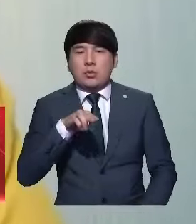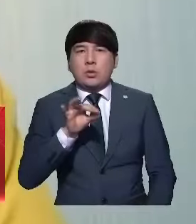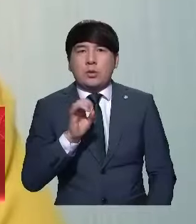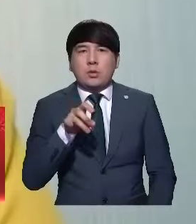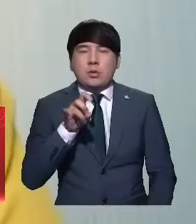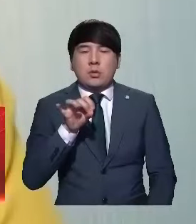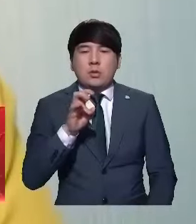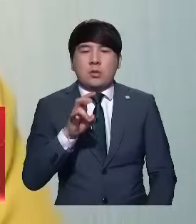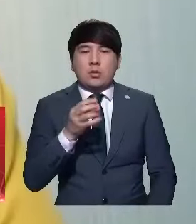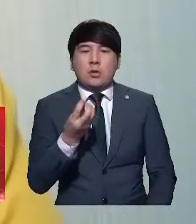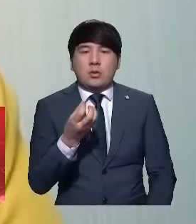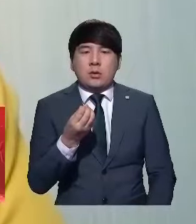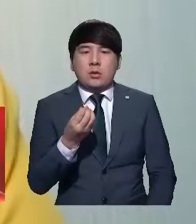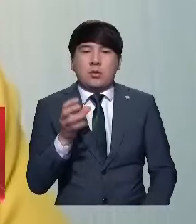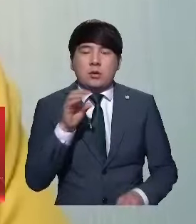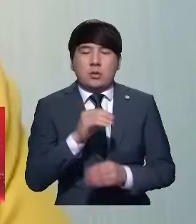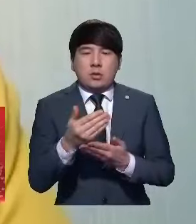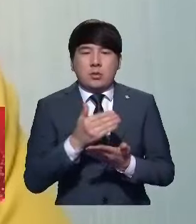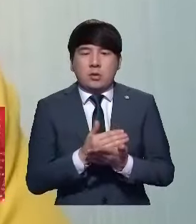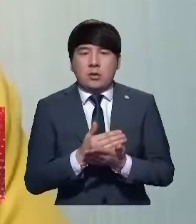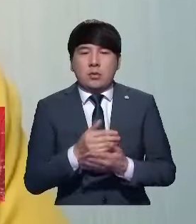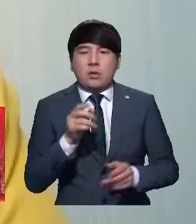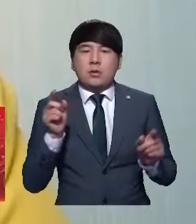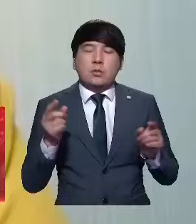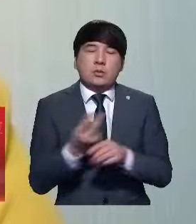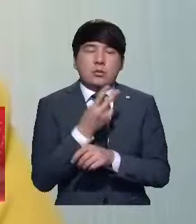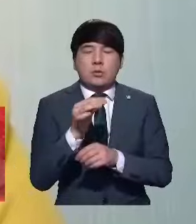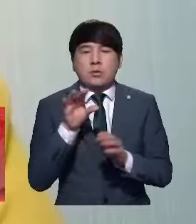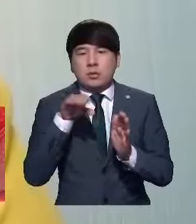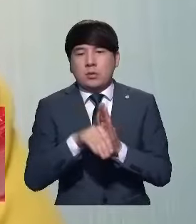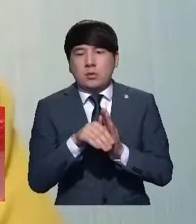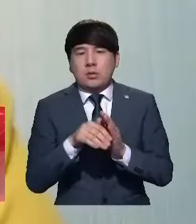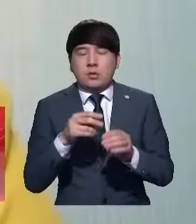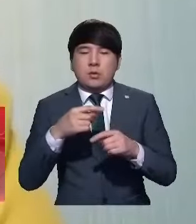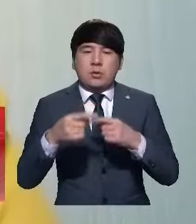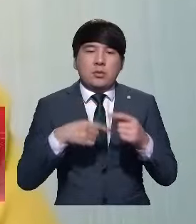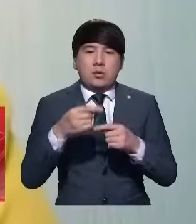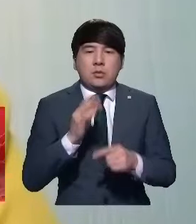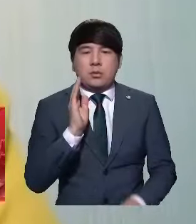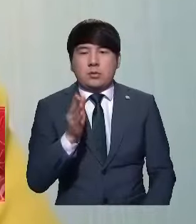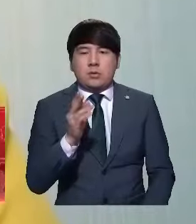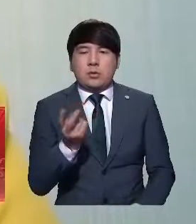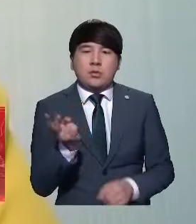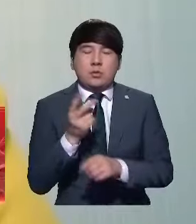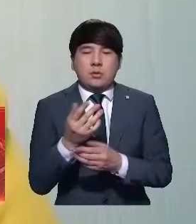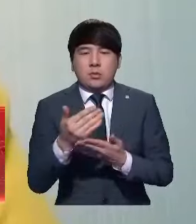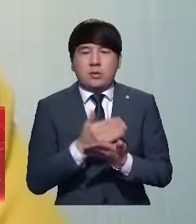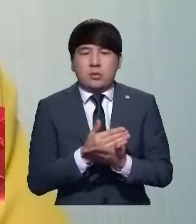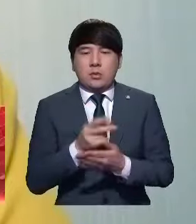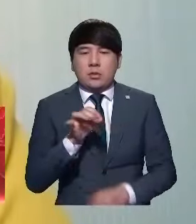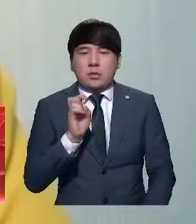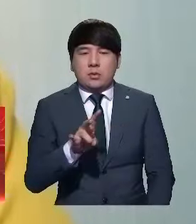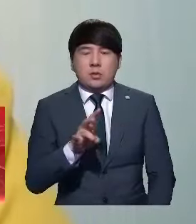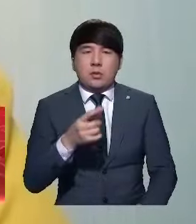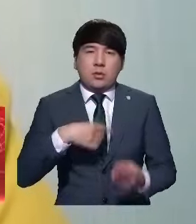это еще должно как минимум, наверное, двукратно вывести, да, товарооборот в большую степень. Плюс, в принципе, и с профицитом в нашу